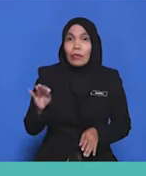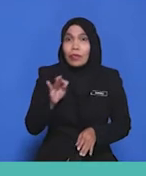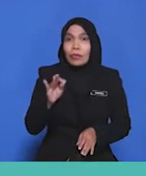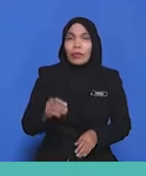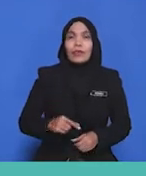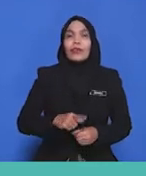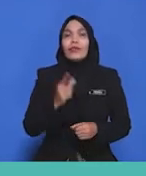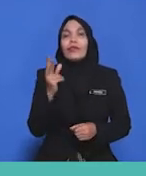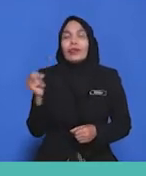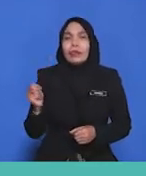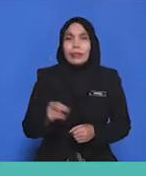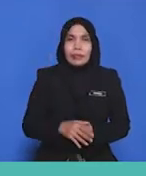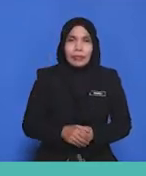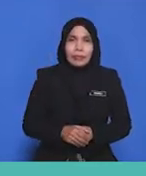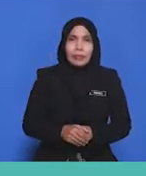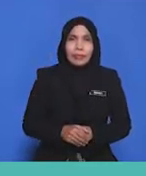badminton.